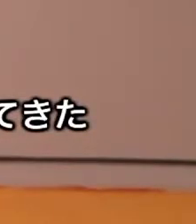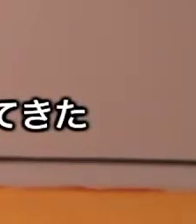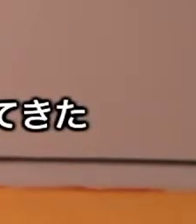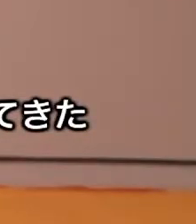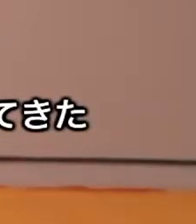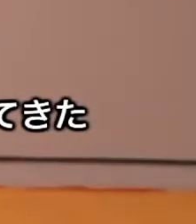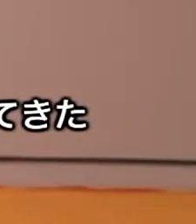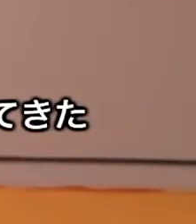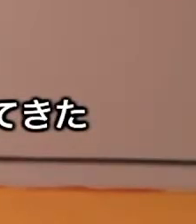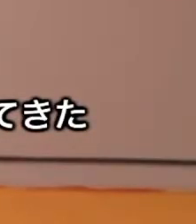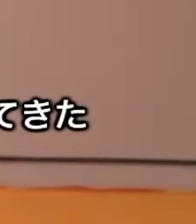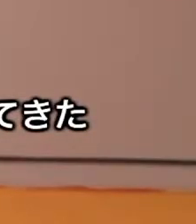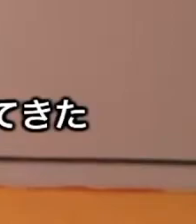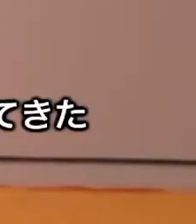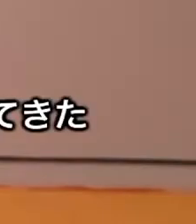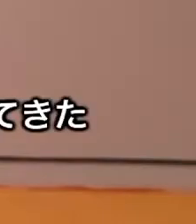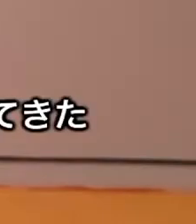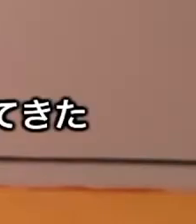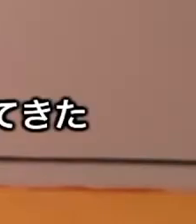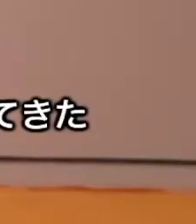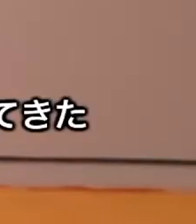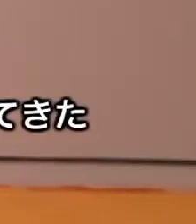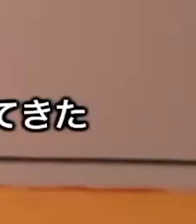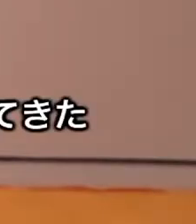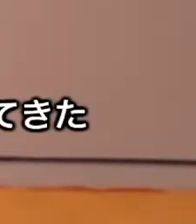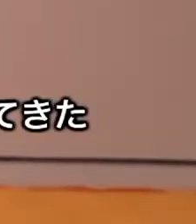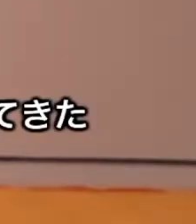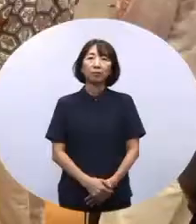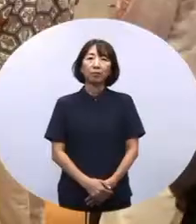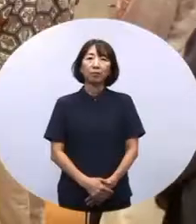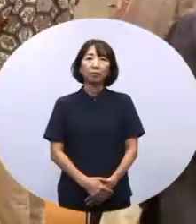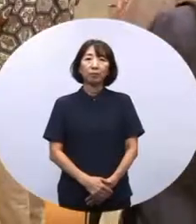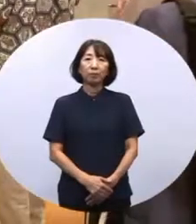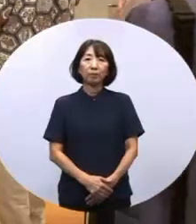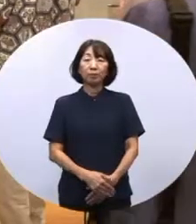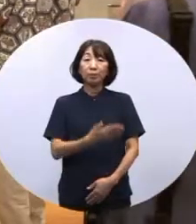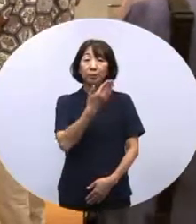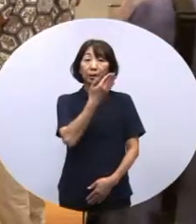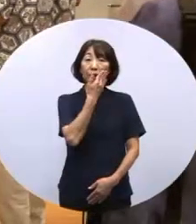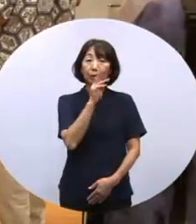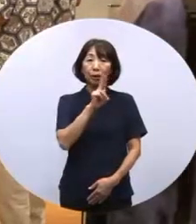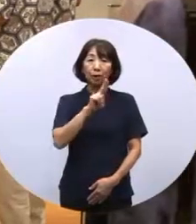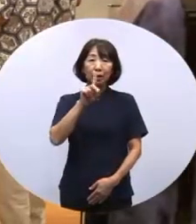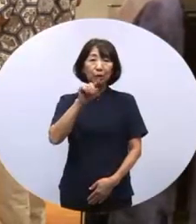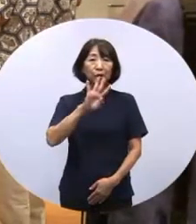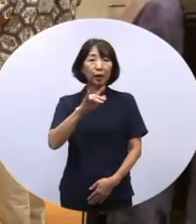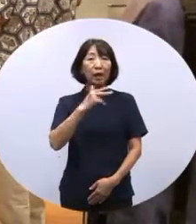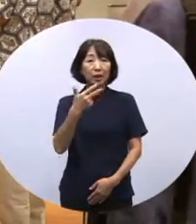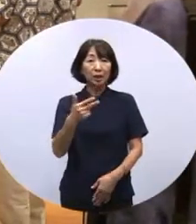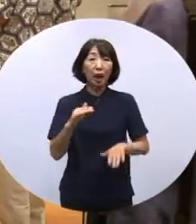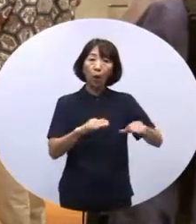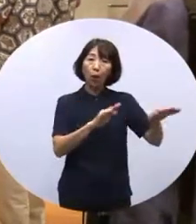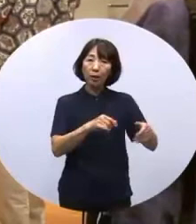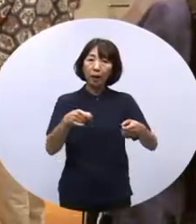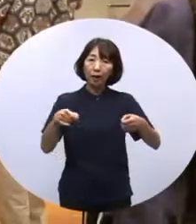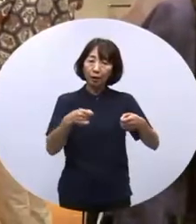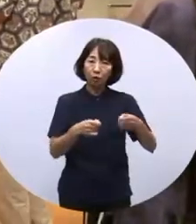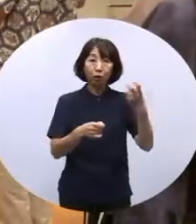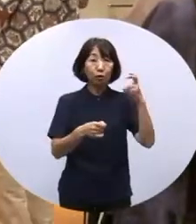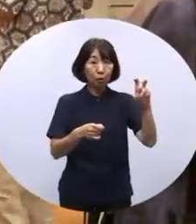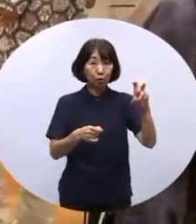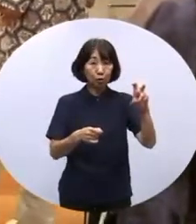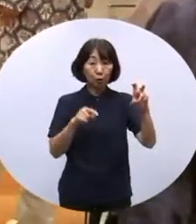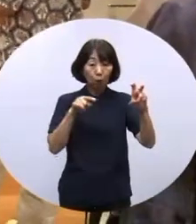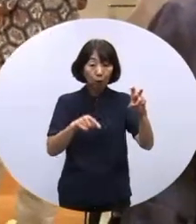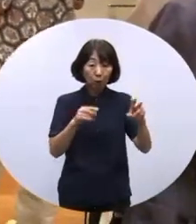they come with a lot of aloha. So thank you. 貴重なヴィンテージハワイアンキルト。20点が一